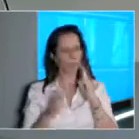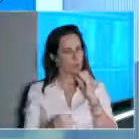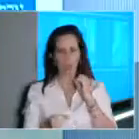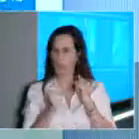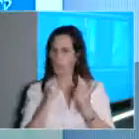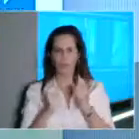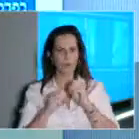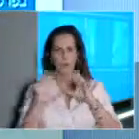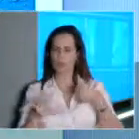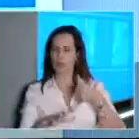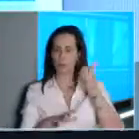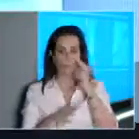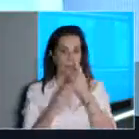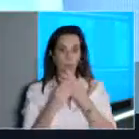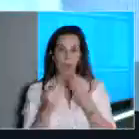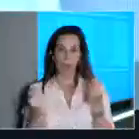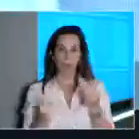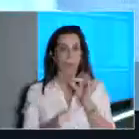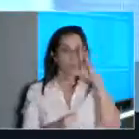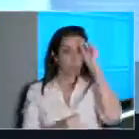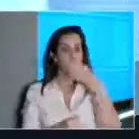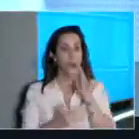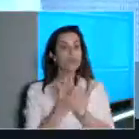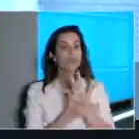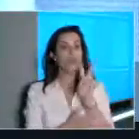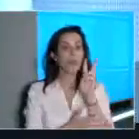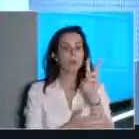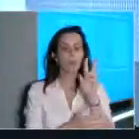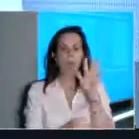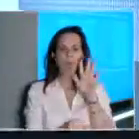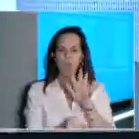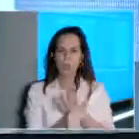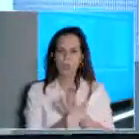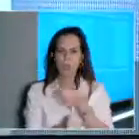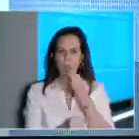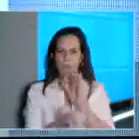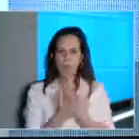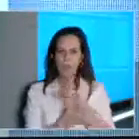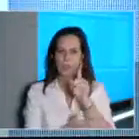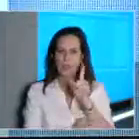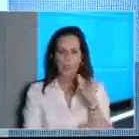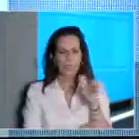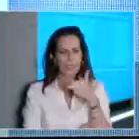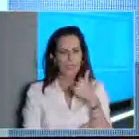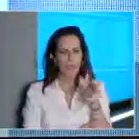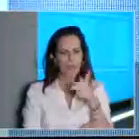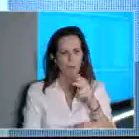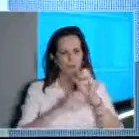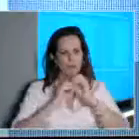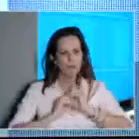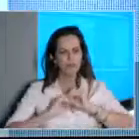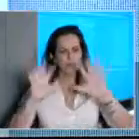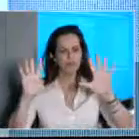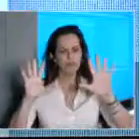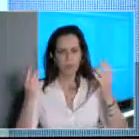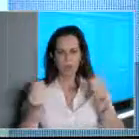קשה שפורסם אתמול, חשד. בני 12, אנסו בת 11, תיעדו והפיצו את